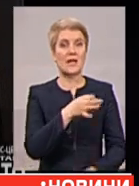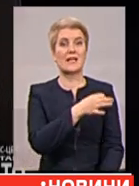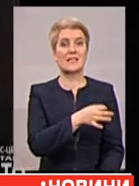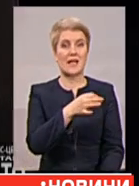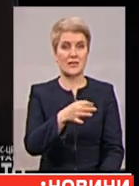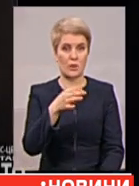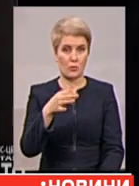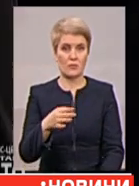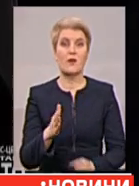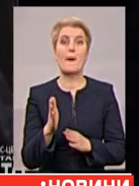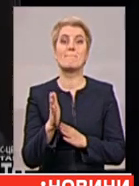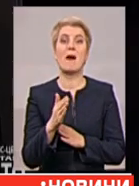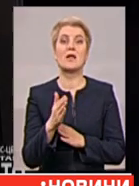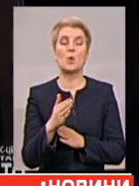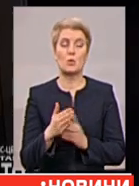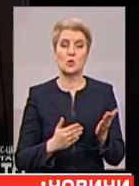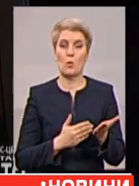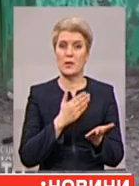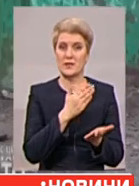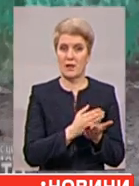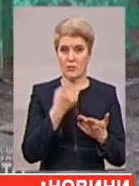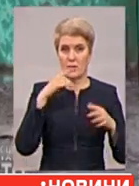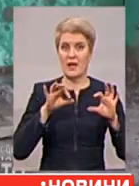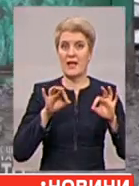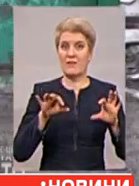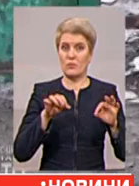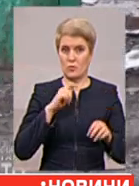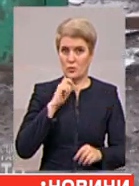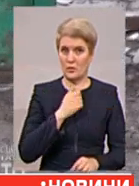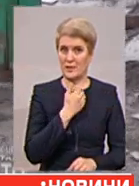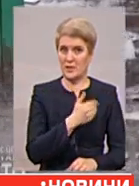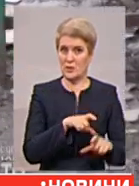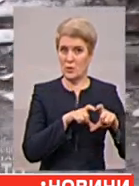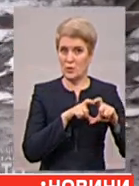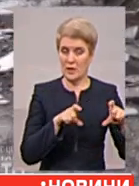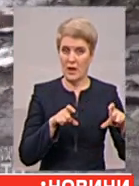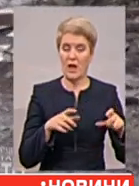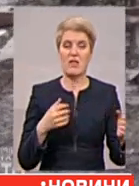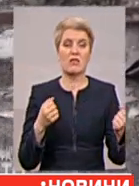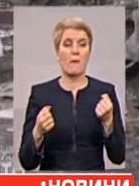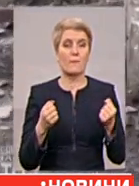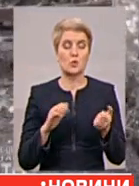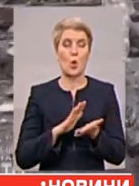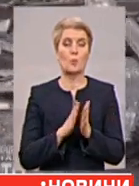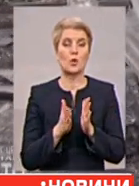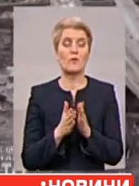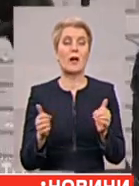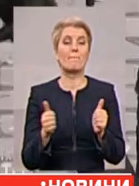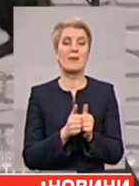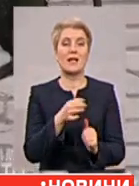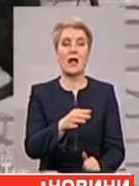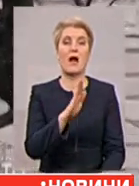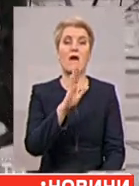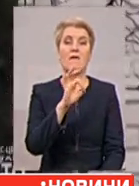інформує українська сторона спільного центру координації та контролю. Особливо напружена обстановка біля Водяного. З 9-ї ранку протягом